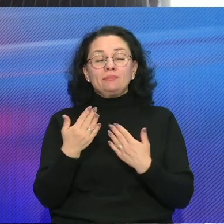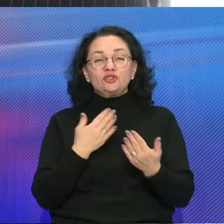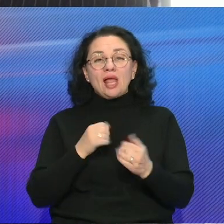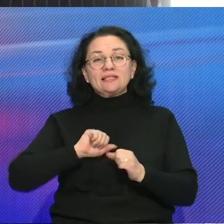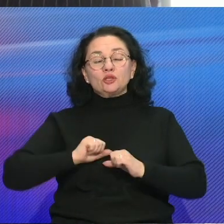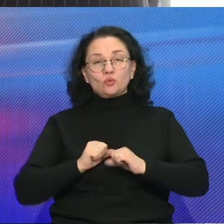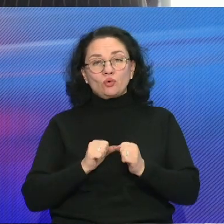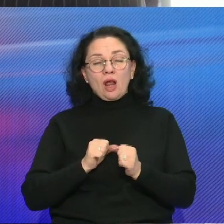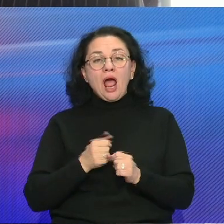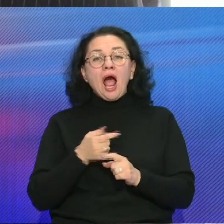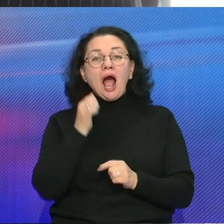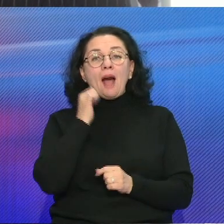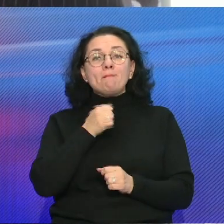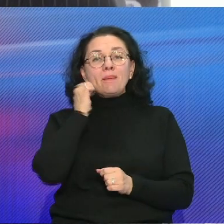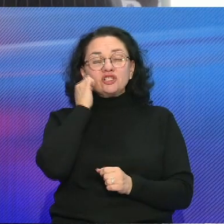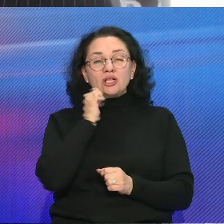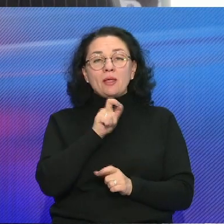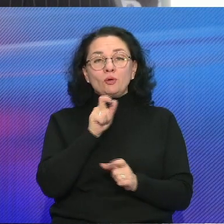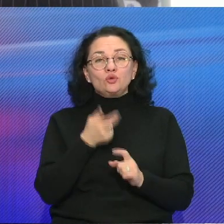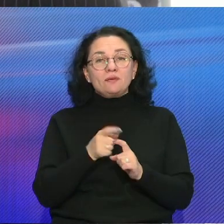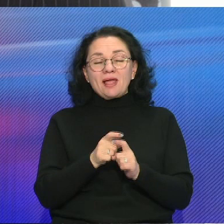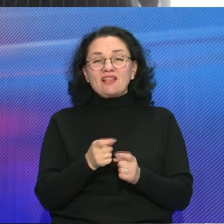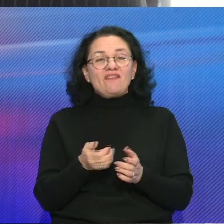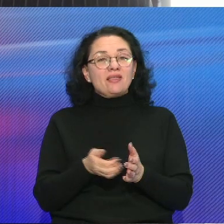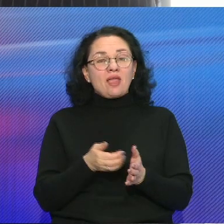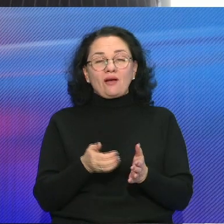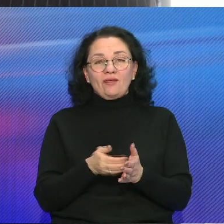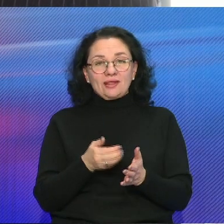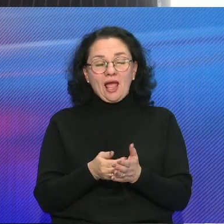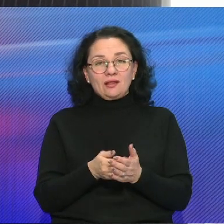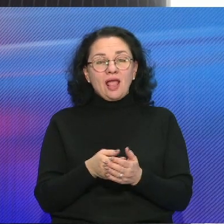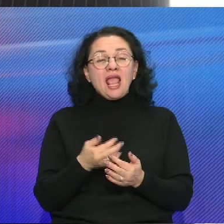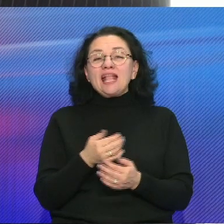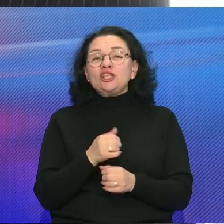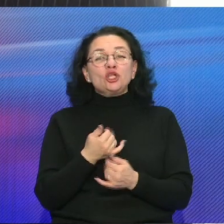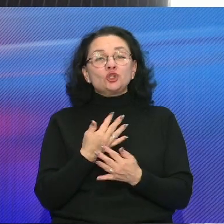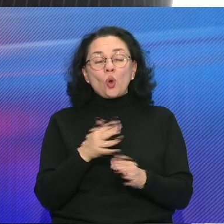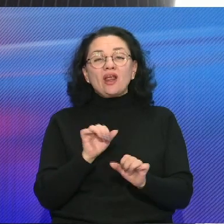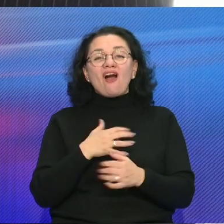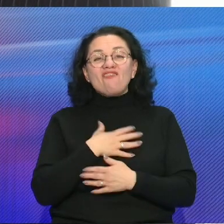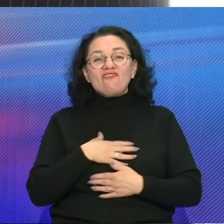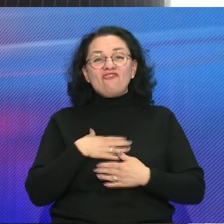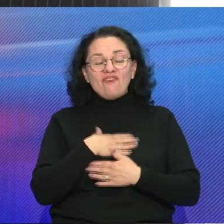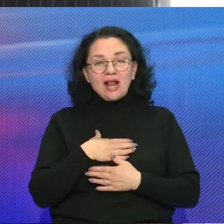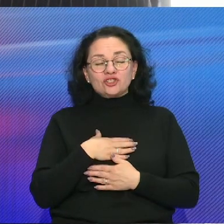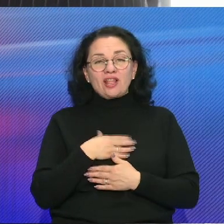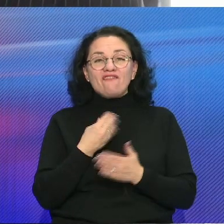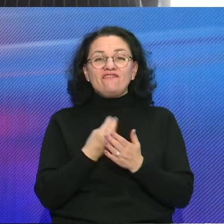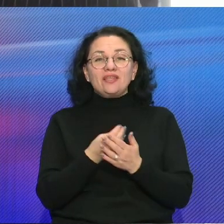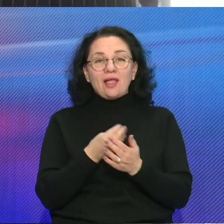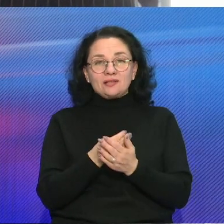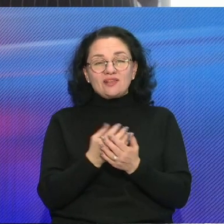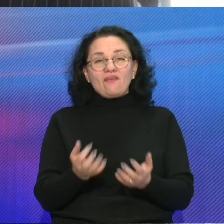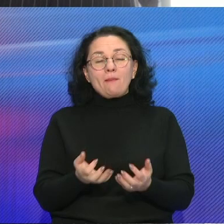не хватает. Может быть, даже и какая-то материальная помощь не так важна, как вот это общение, как между собой и как